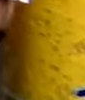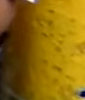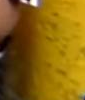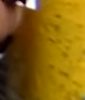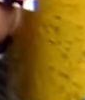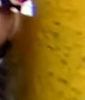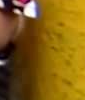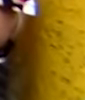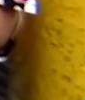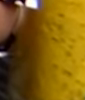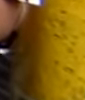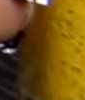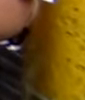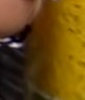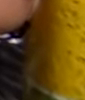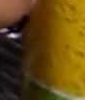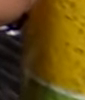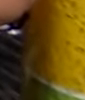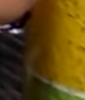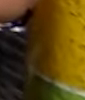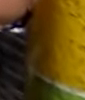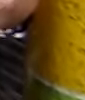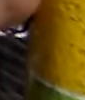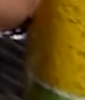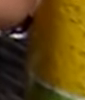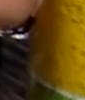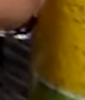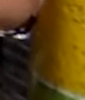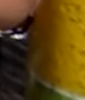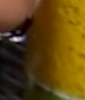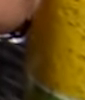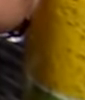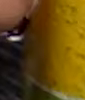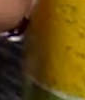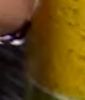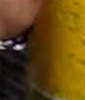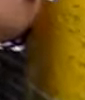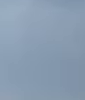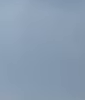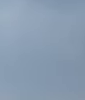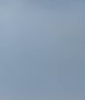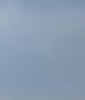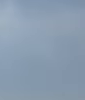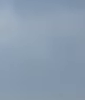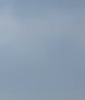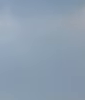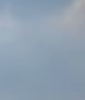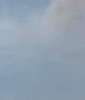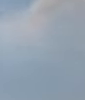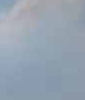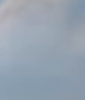berenang berendam-berendaman gitu, waduh. Oh nggak izin kalau ya, langsung, iya nggak izin. Ke sekolah.